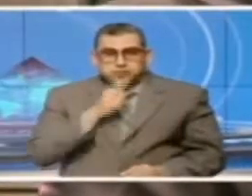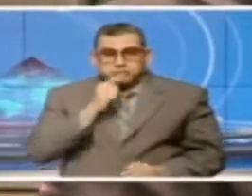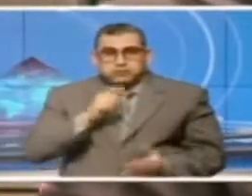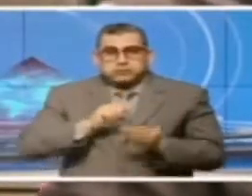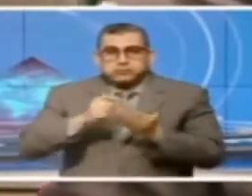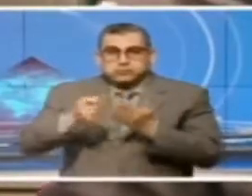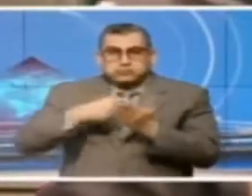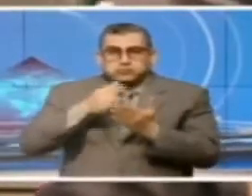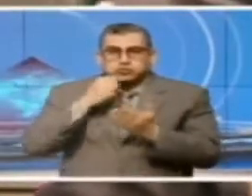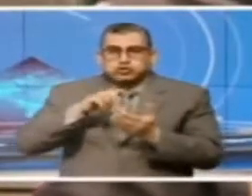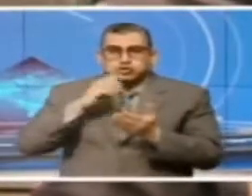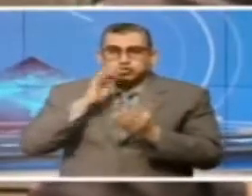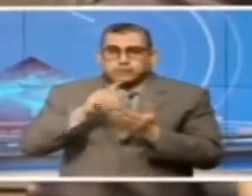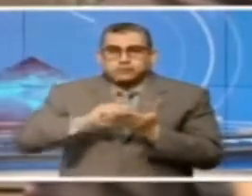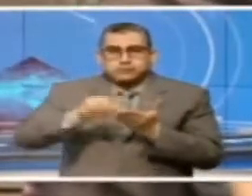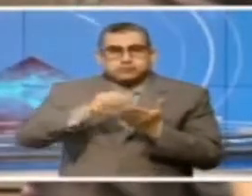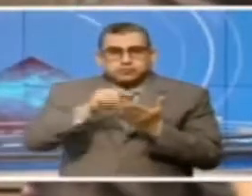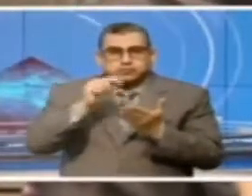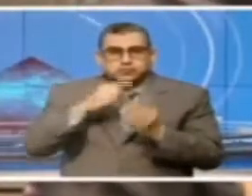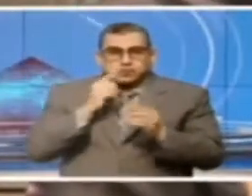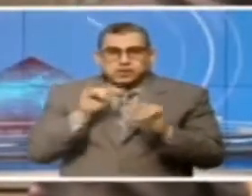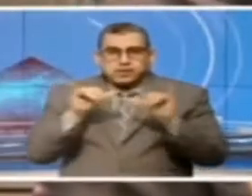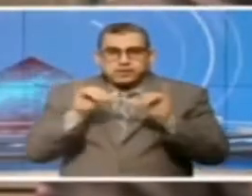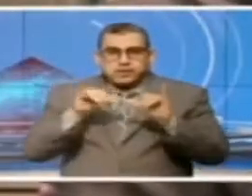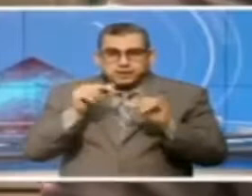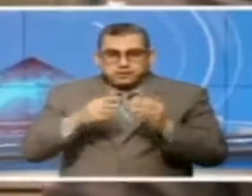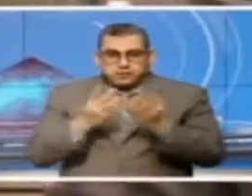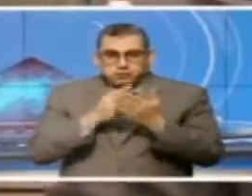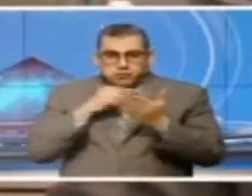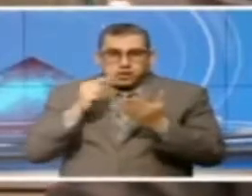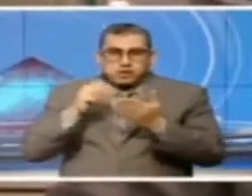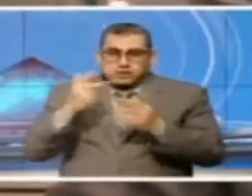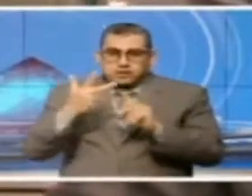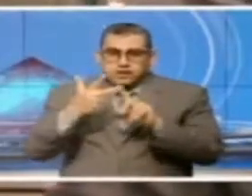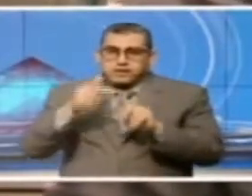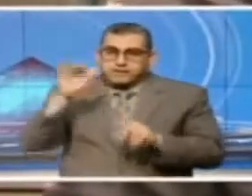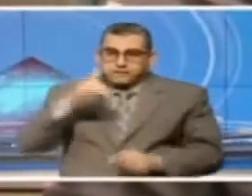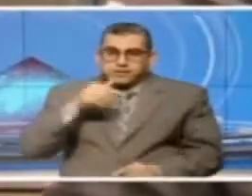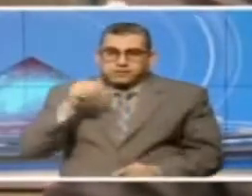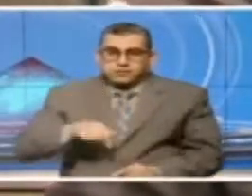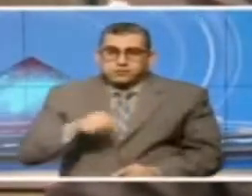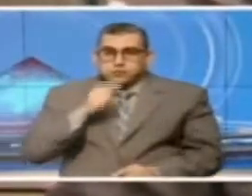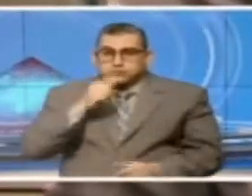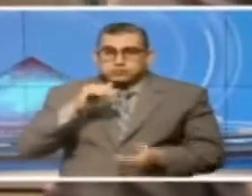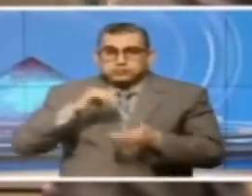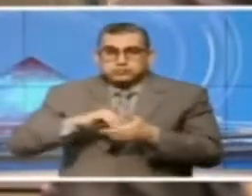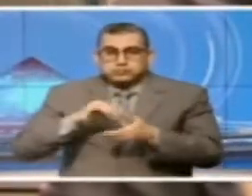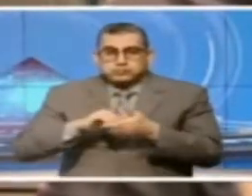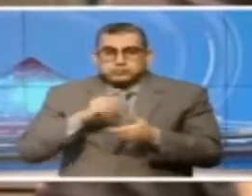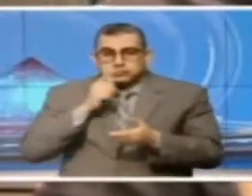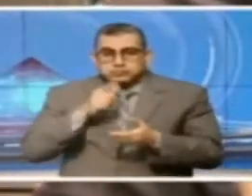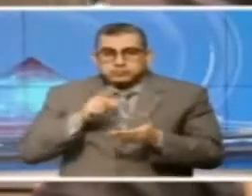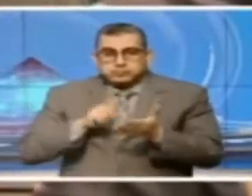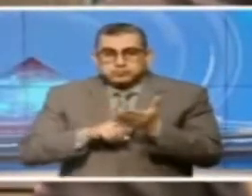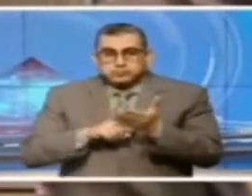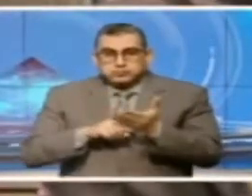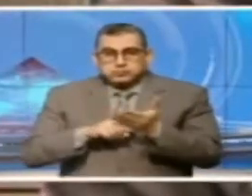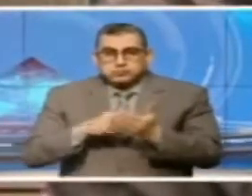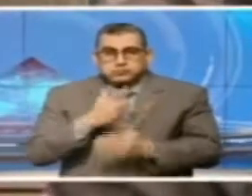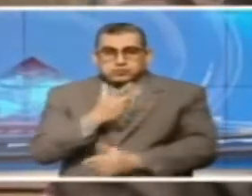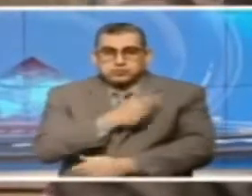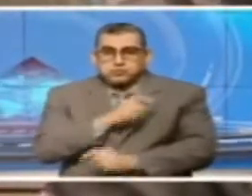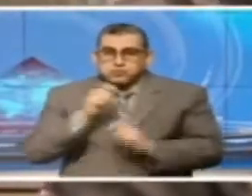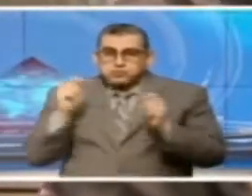بتيجي للجمهور دلوقتي وبيجوا بالرسائل وياخدوا الجرعة التالتة. ندعنا لكل اللي ما خدش تطعيمات إن هو